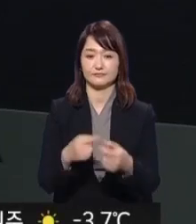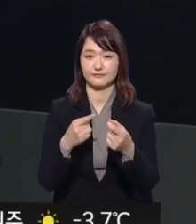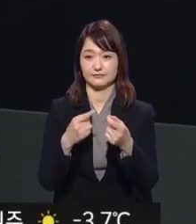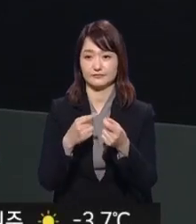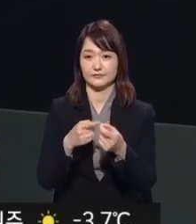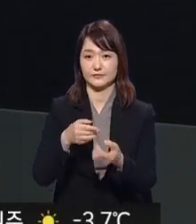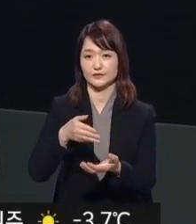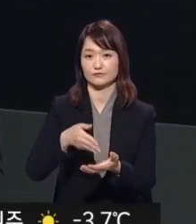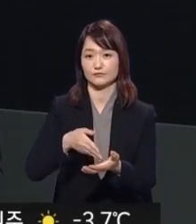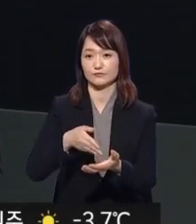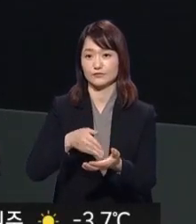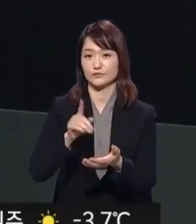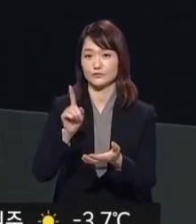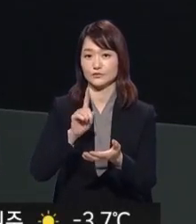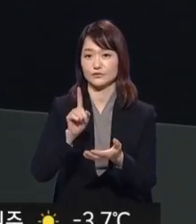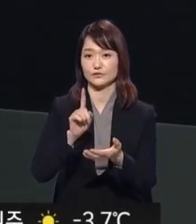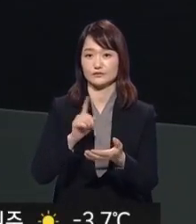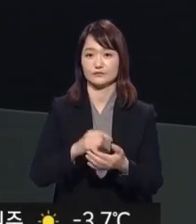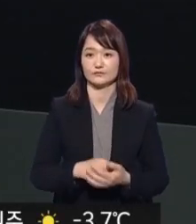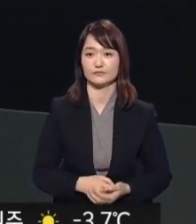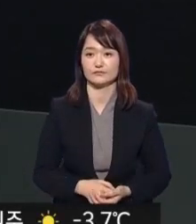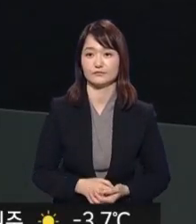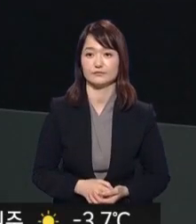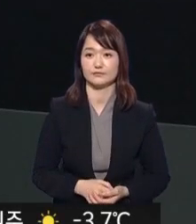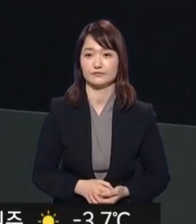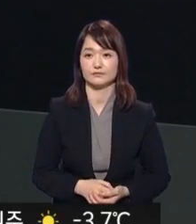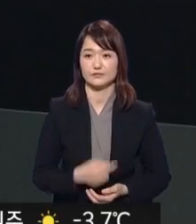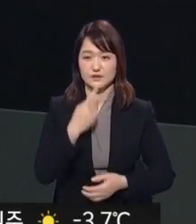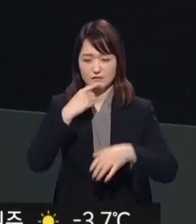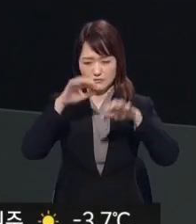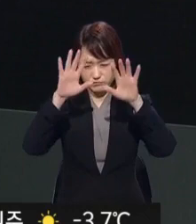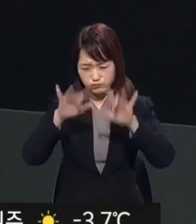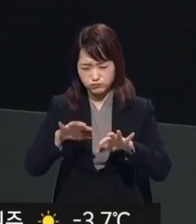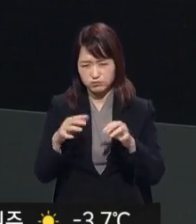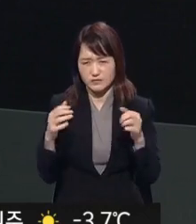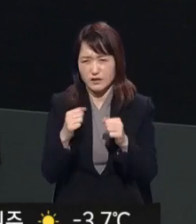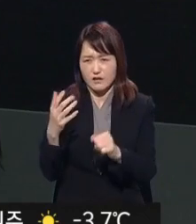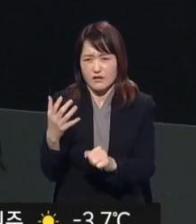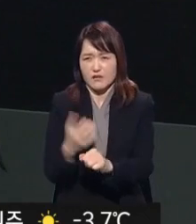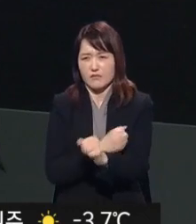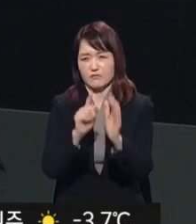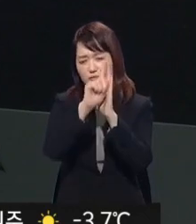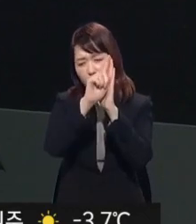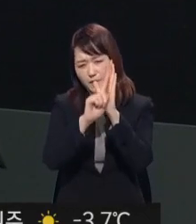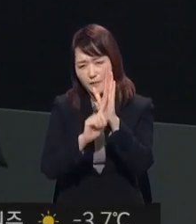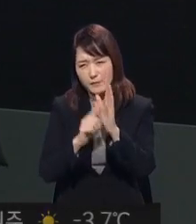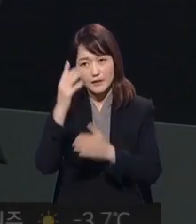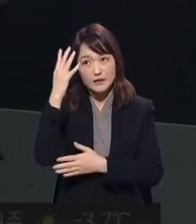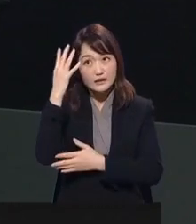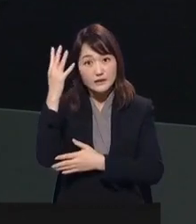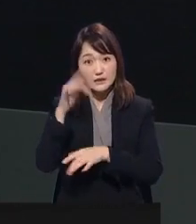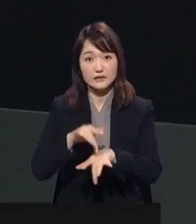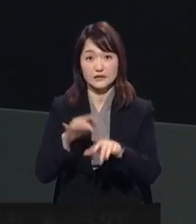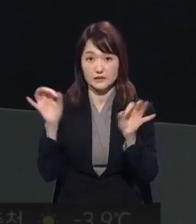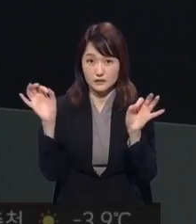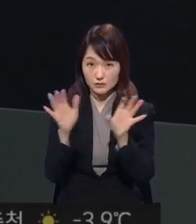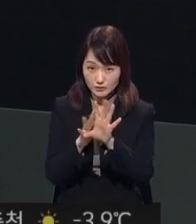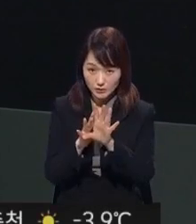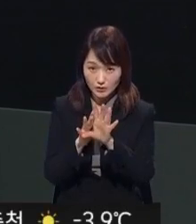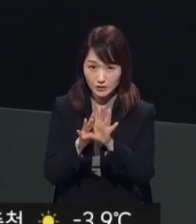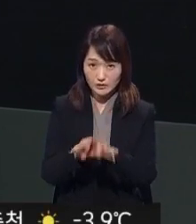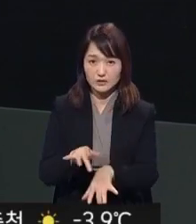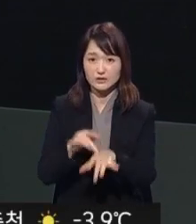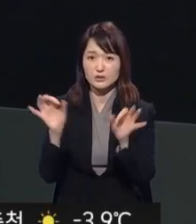첫 번째 뉴스부터 가보죠 예 폭설 한파 속 나흘째 실종입니다 실종자 찾고 있습니다